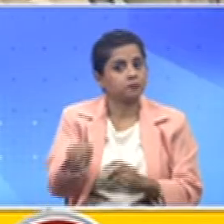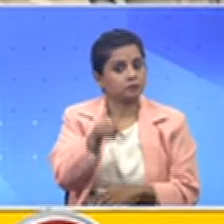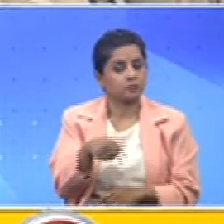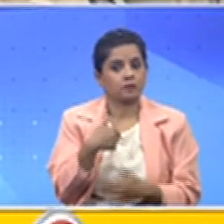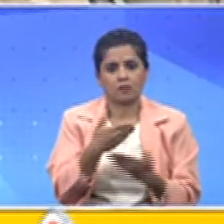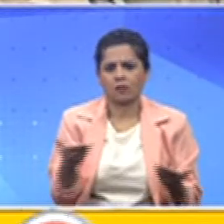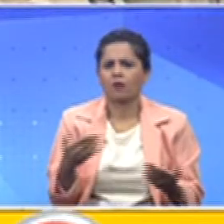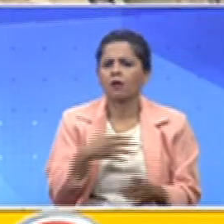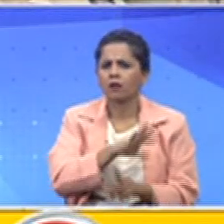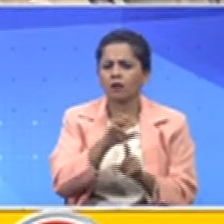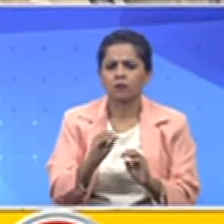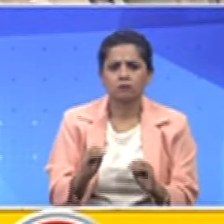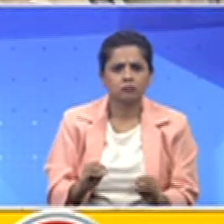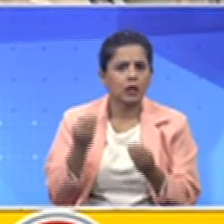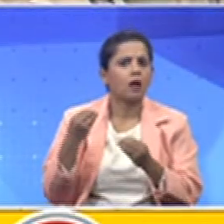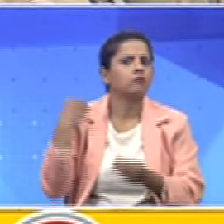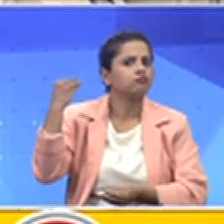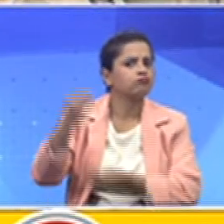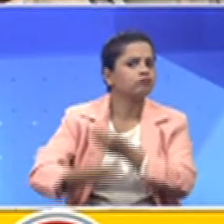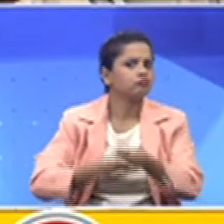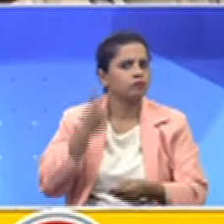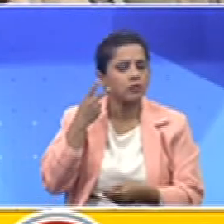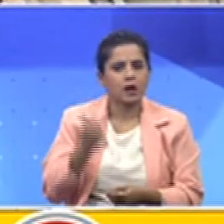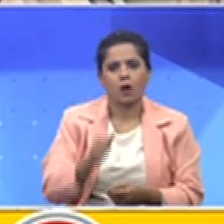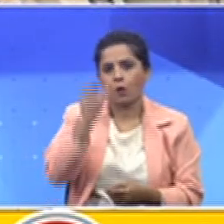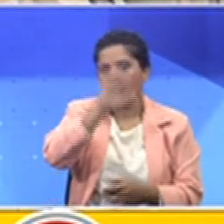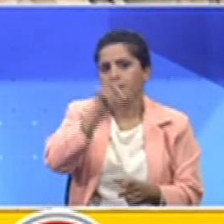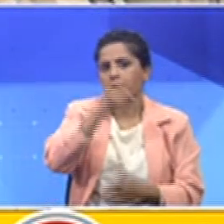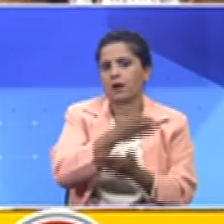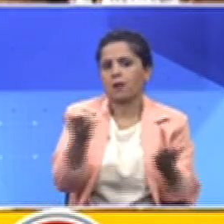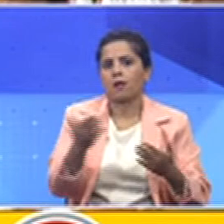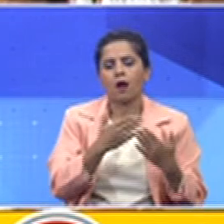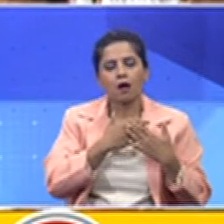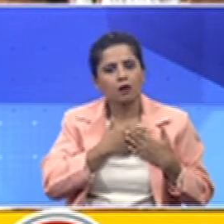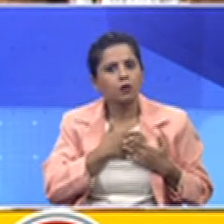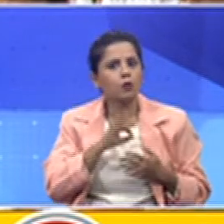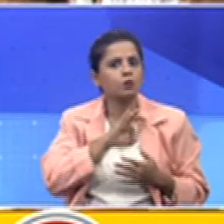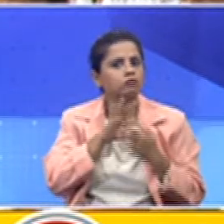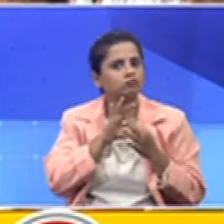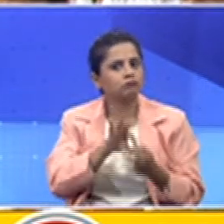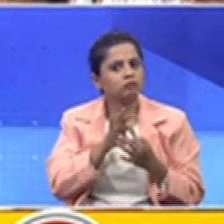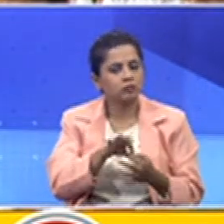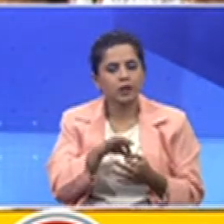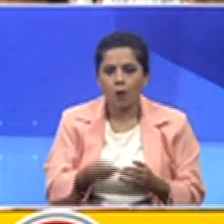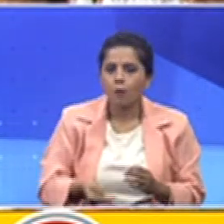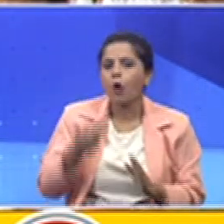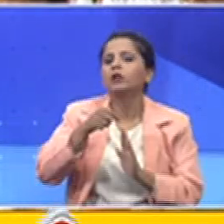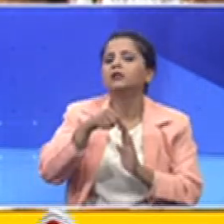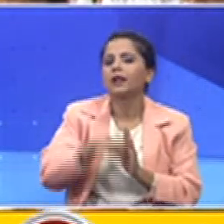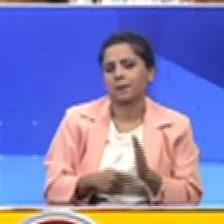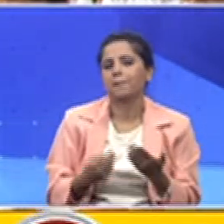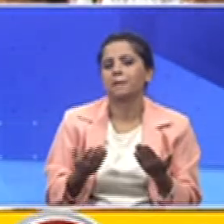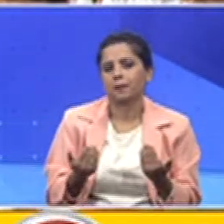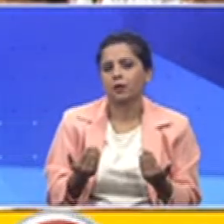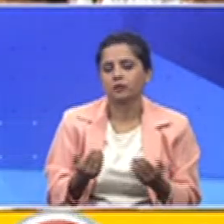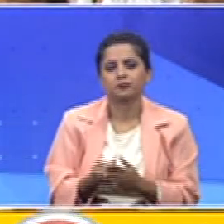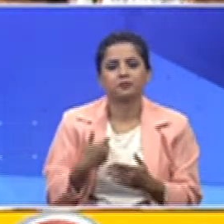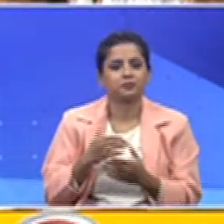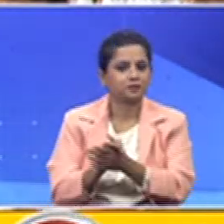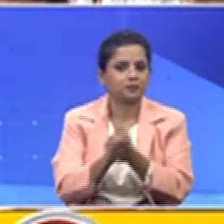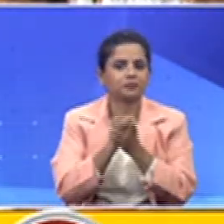हमारी समृद्ध विरासत से देशवासियों का लगाव भी और गहरा होगा। मेरे